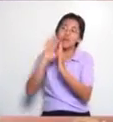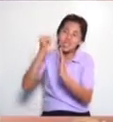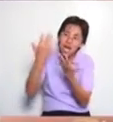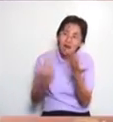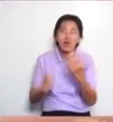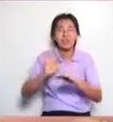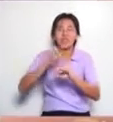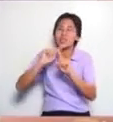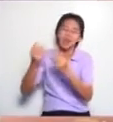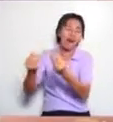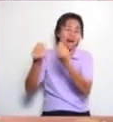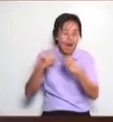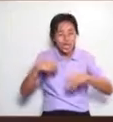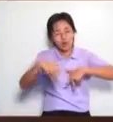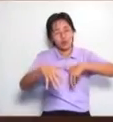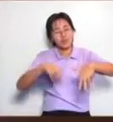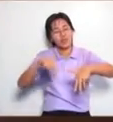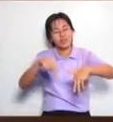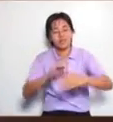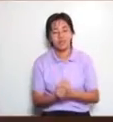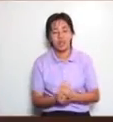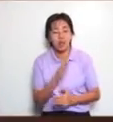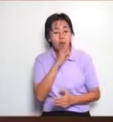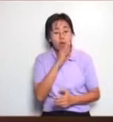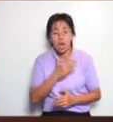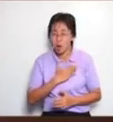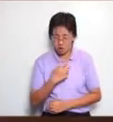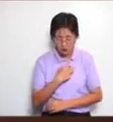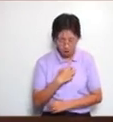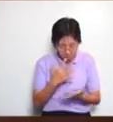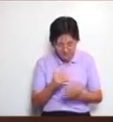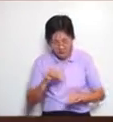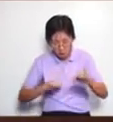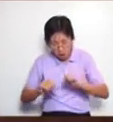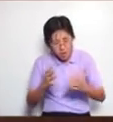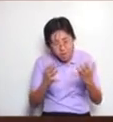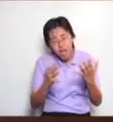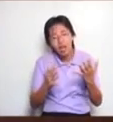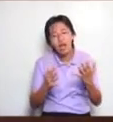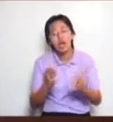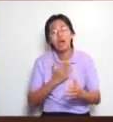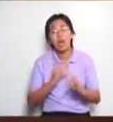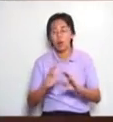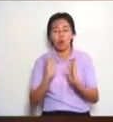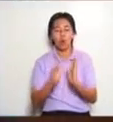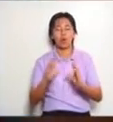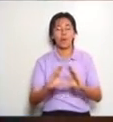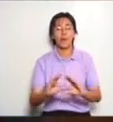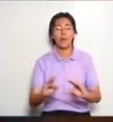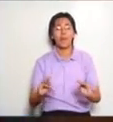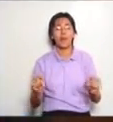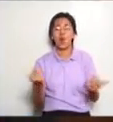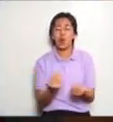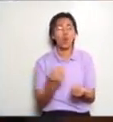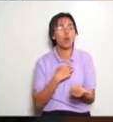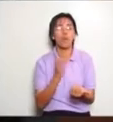าติร้างรNIE่กเราชวดถ้าเราไม่ถูกโรแกรใหลงติดยดใควเปตัวกูหกูเราจะศ telephone พ่เราจะไม